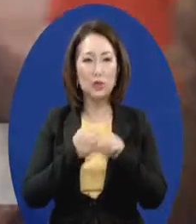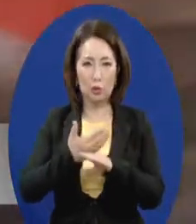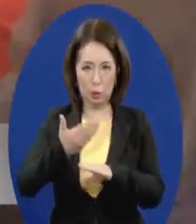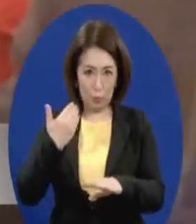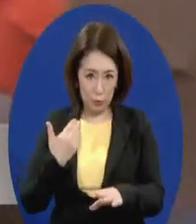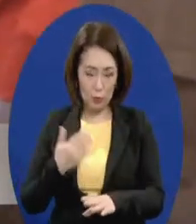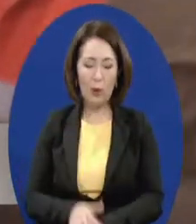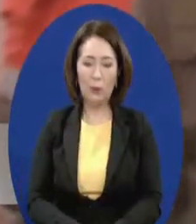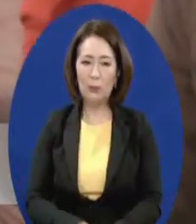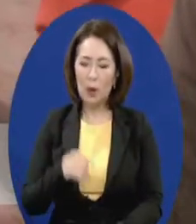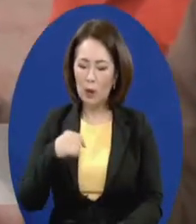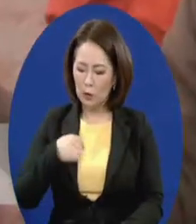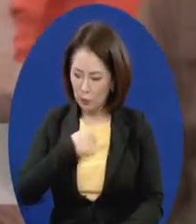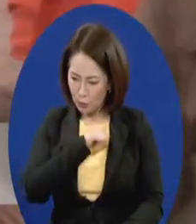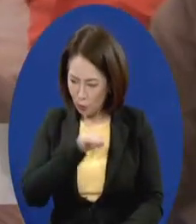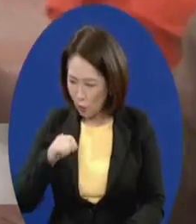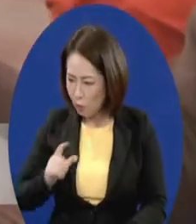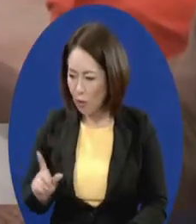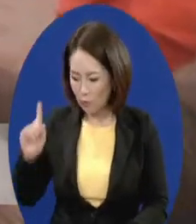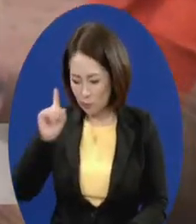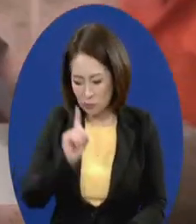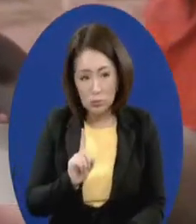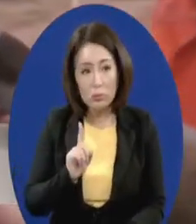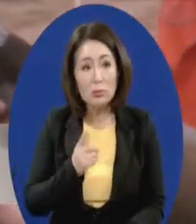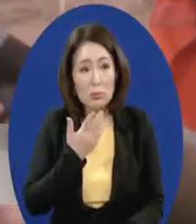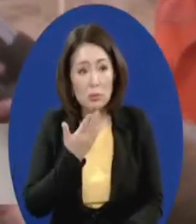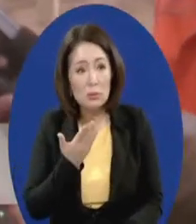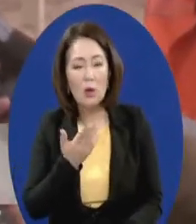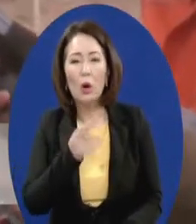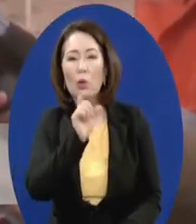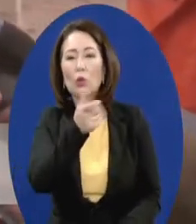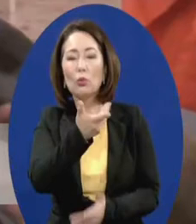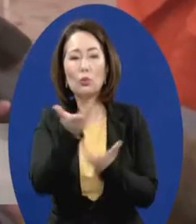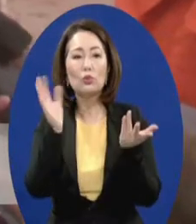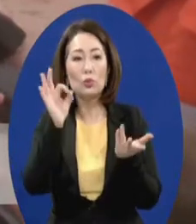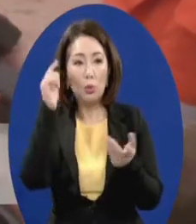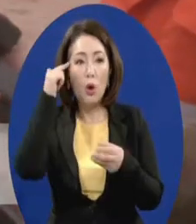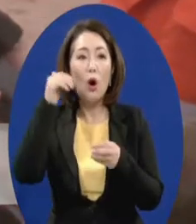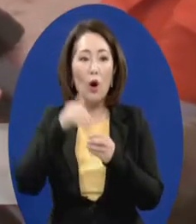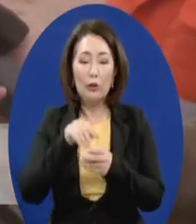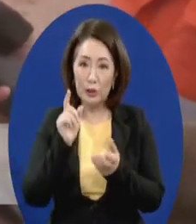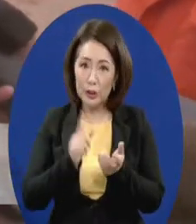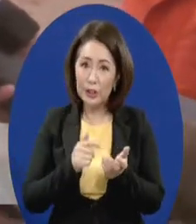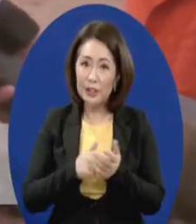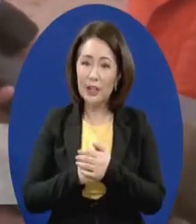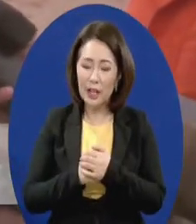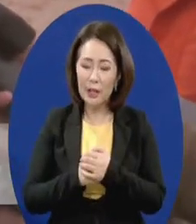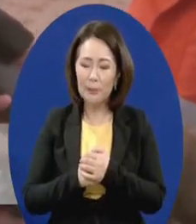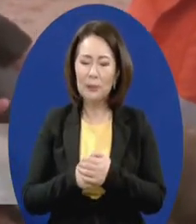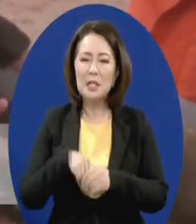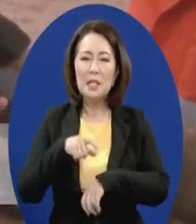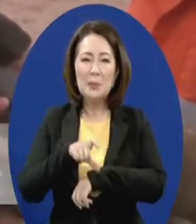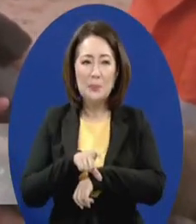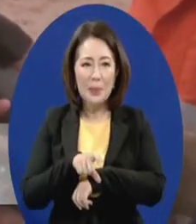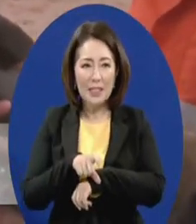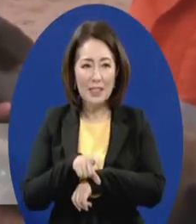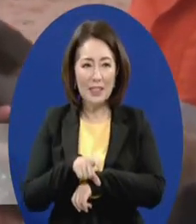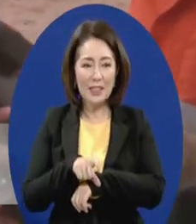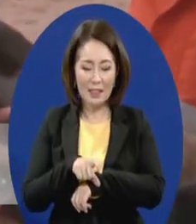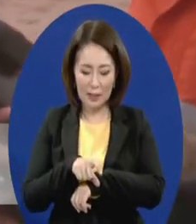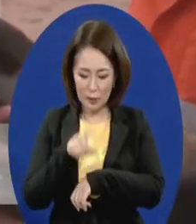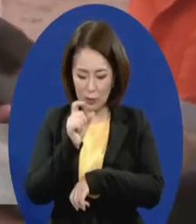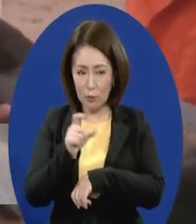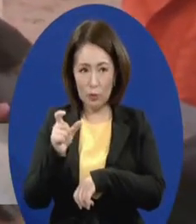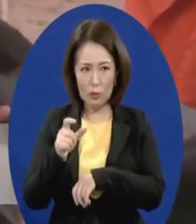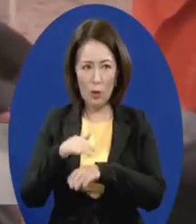Тэгэхээр өнөөдөр бас миний хувьд энэ ч ирж байгаа нь энийг бас олон нийт маань зөвөр ойлгоосаа. Одоо нэг ингээд яг мэрэгжлийнхэн бол одоо ингээд нэг